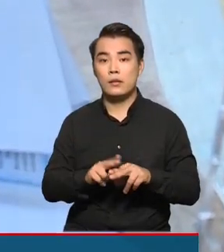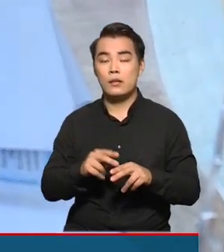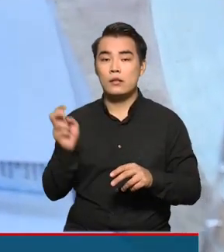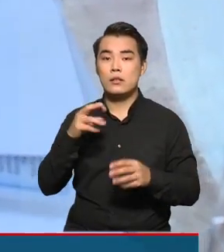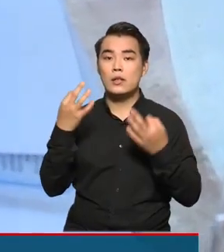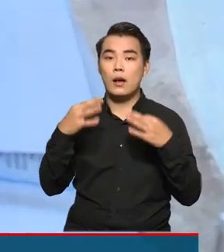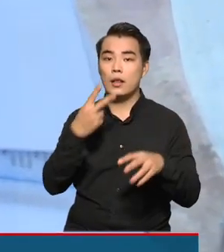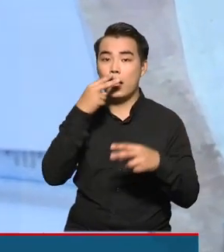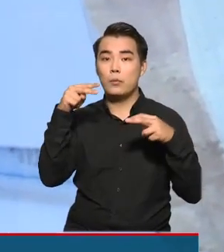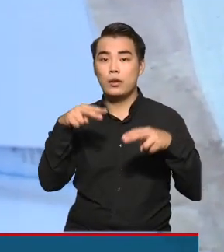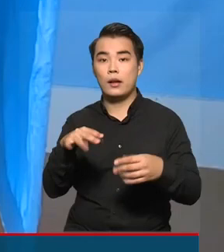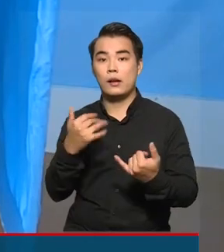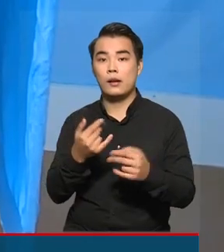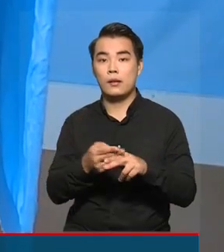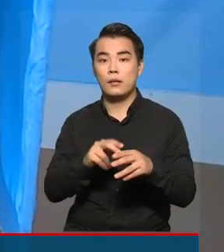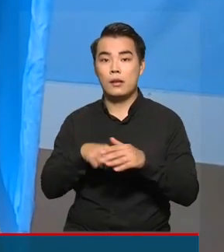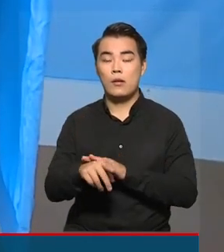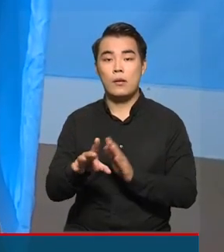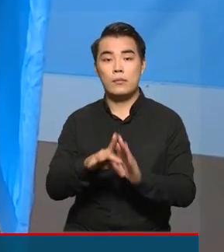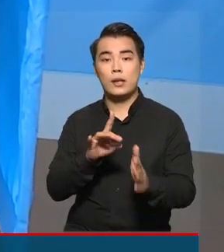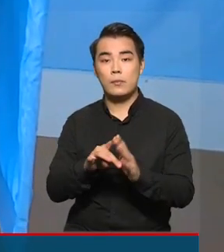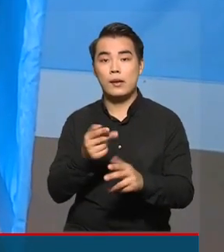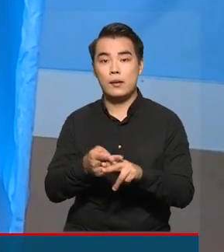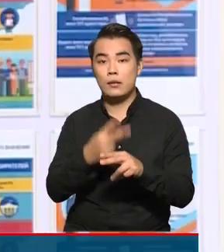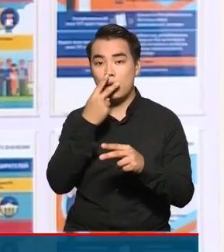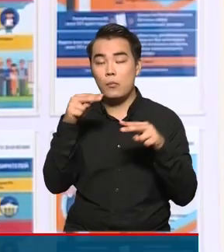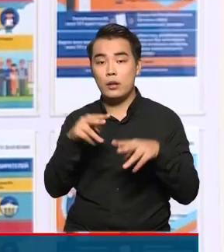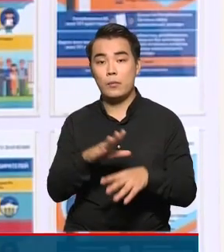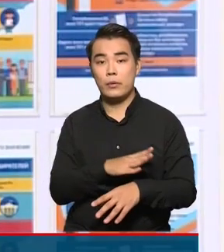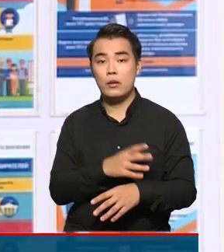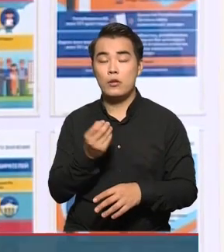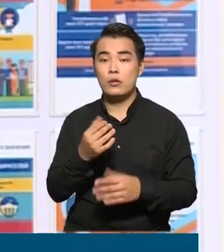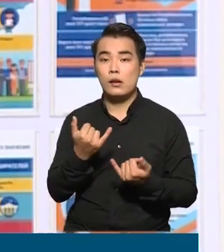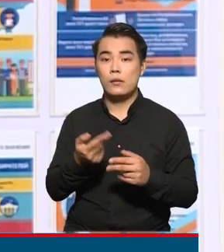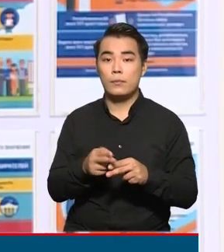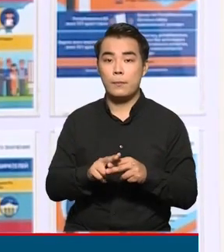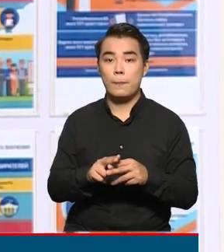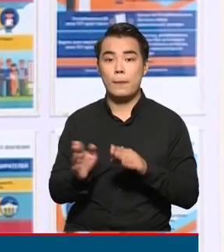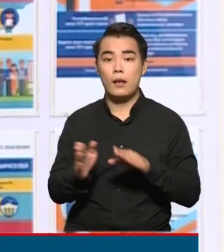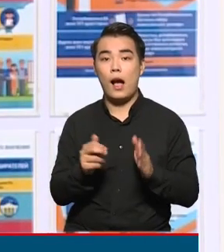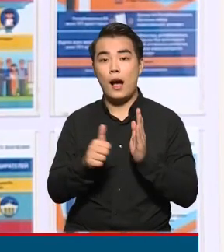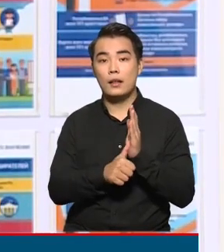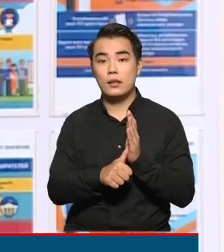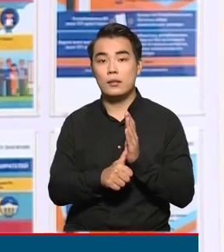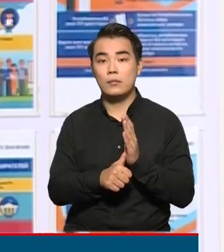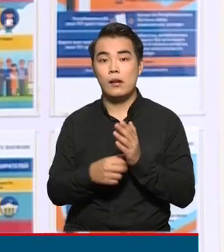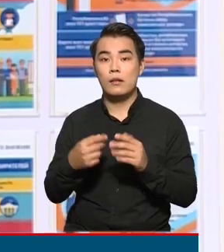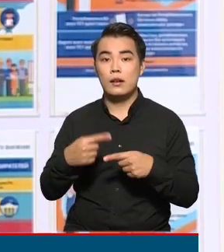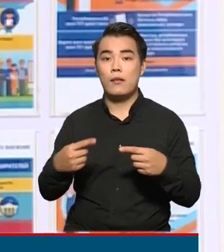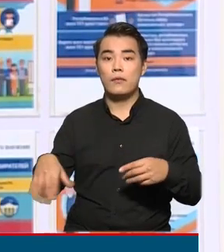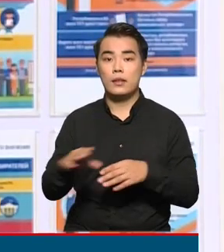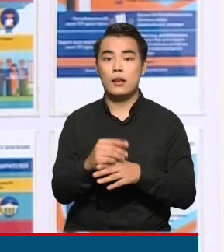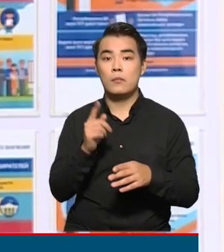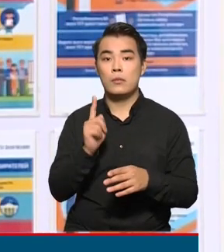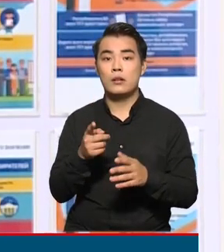тәуелсіз байқаушылар мен кандидаттардың сенімді өкілдері бақылау жүргізді. Сондай-ақ бақ өкілдерінен 6 өкіл барлығы